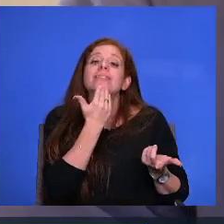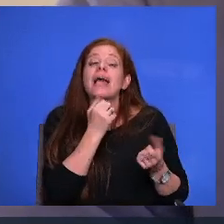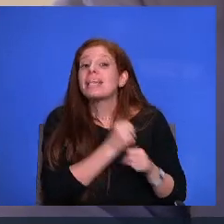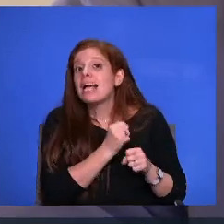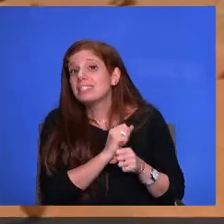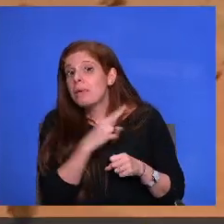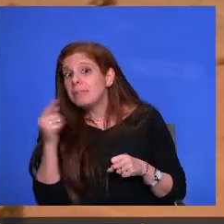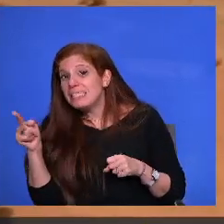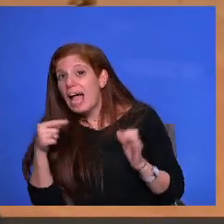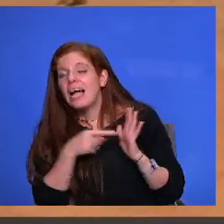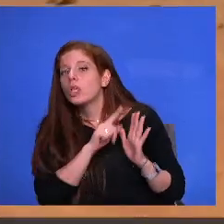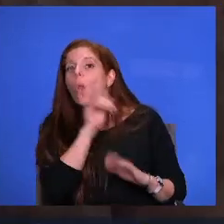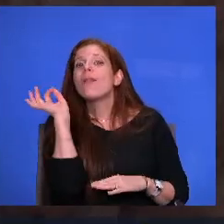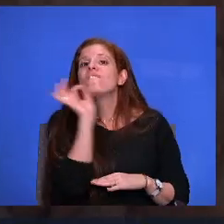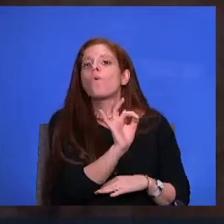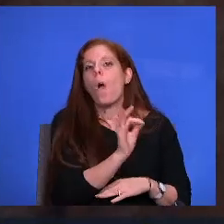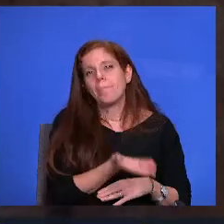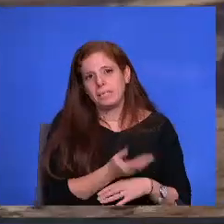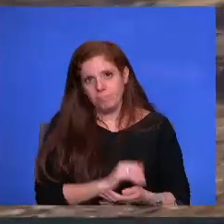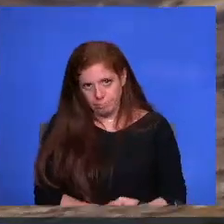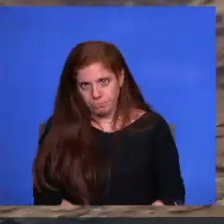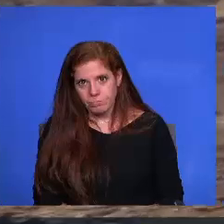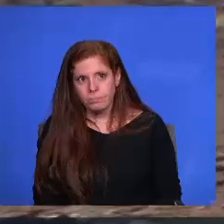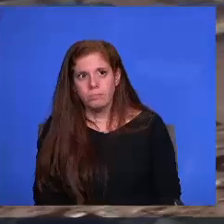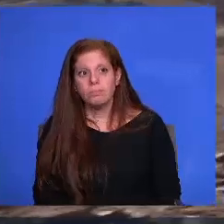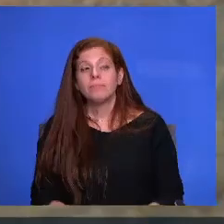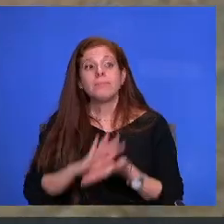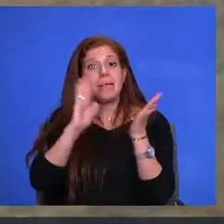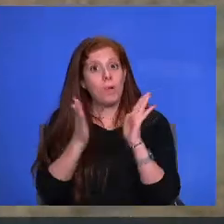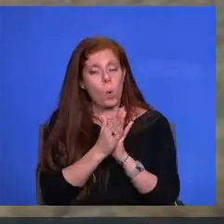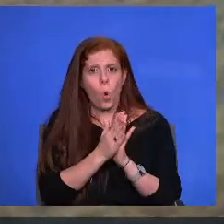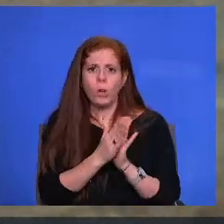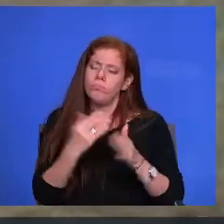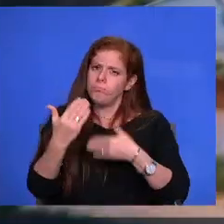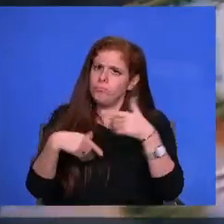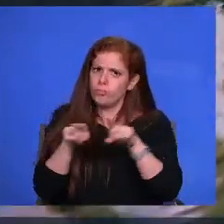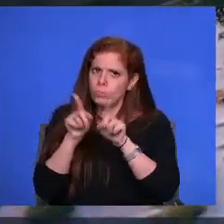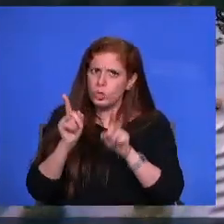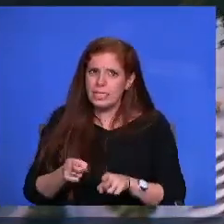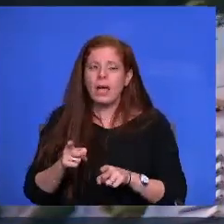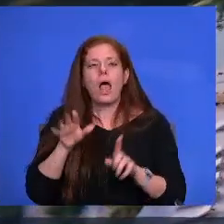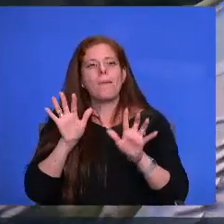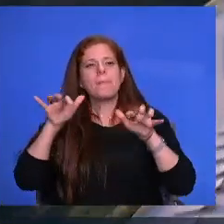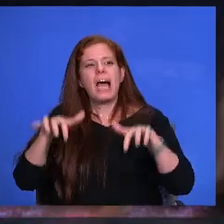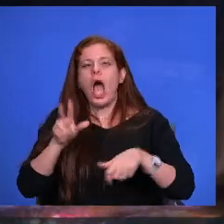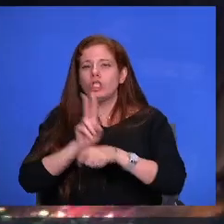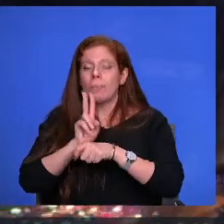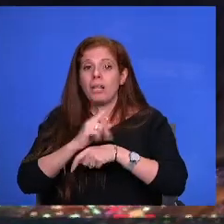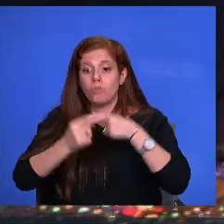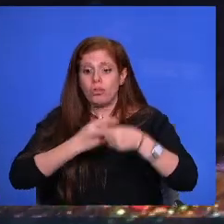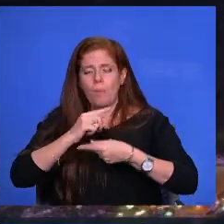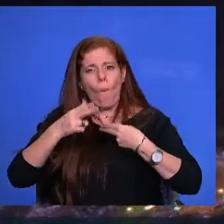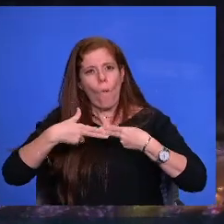לפגוע בתהליך. אם הכל ילך לפי התוכנית, הממלכה השמרנית תהפוך בשנים הקרובות ליעד תיירותי